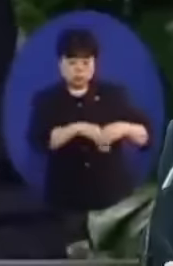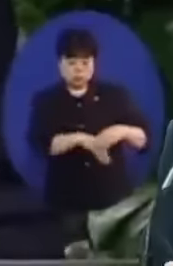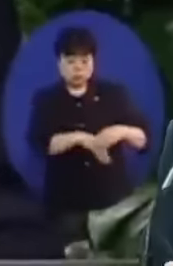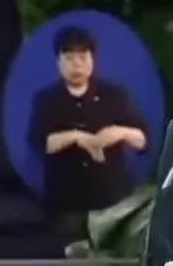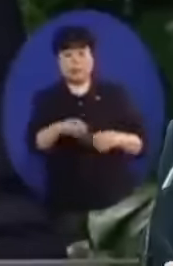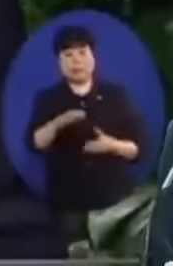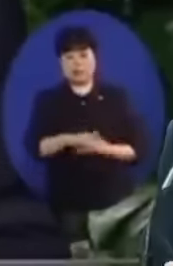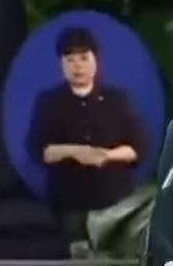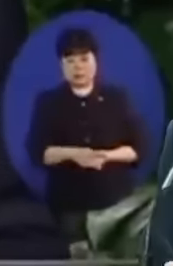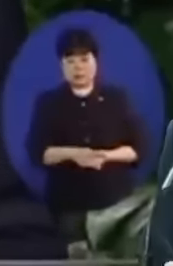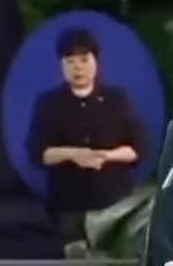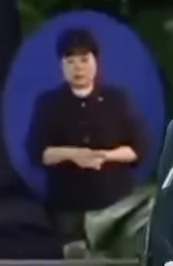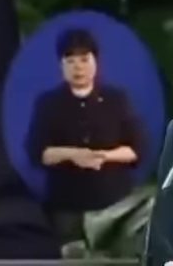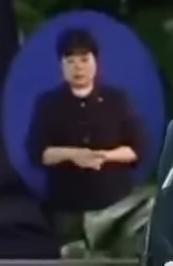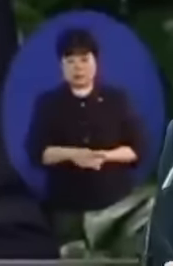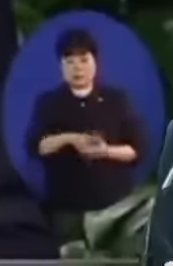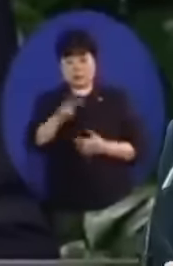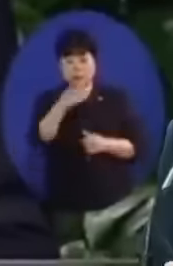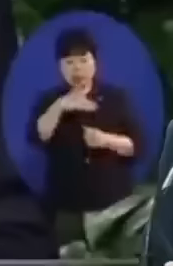넣어가지고서